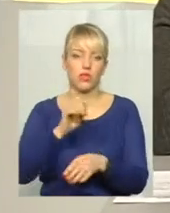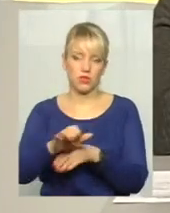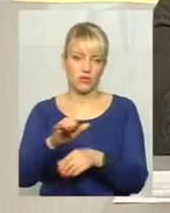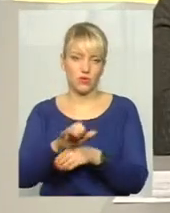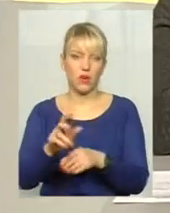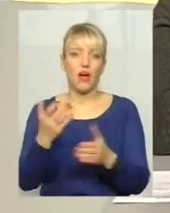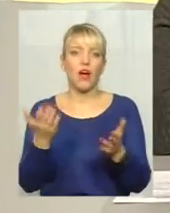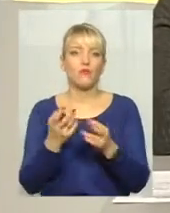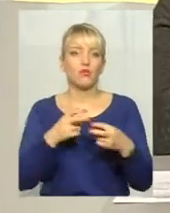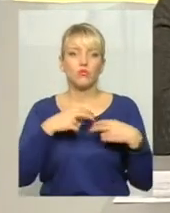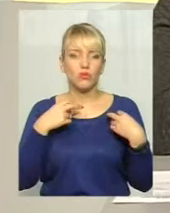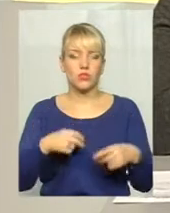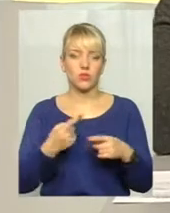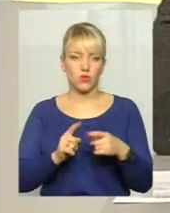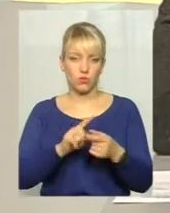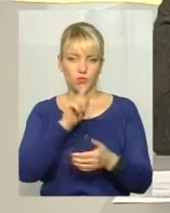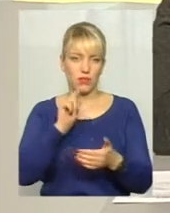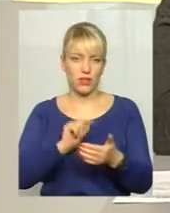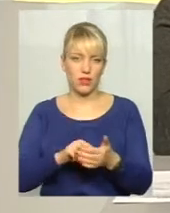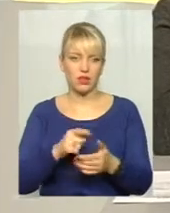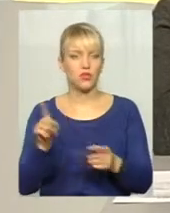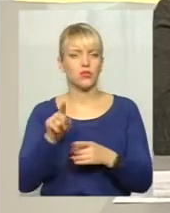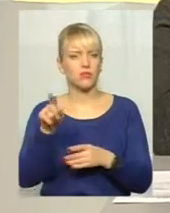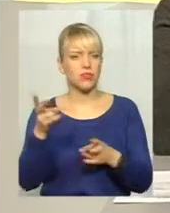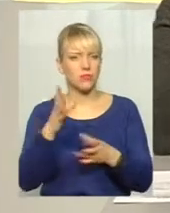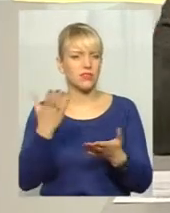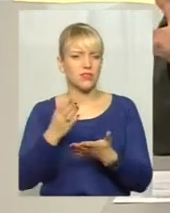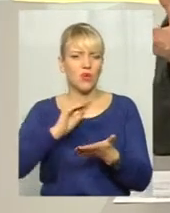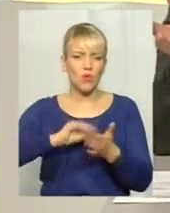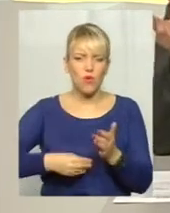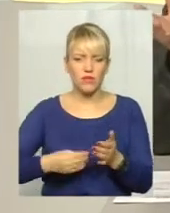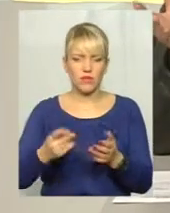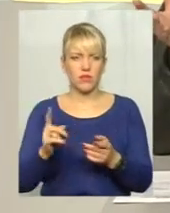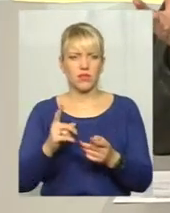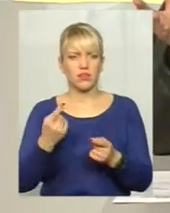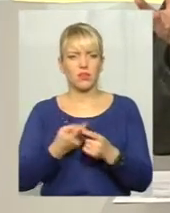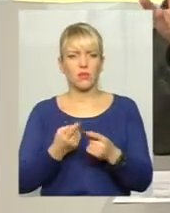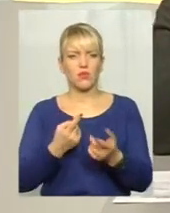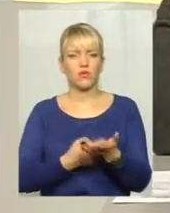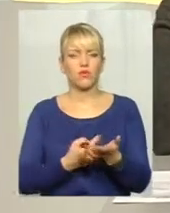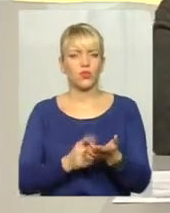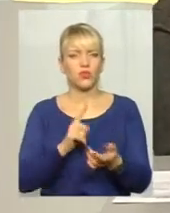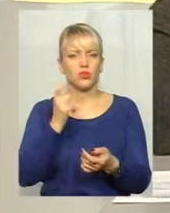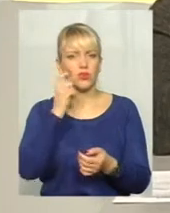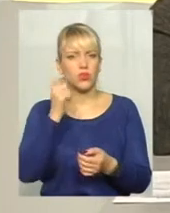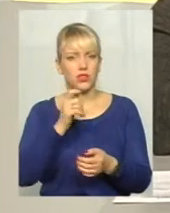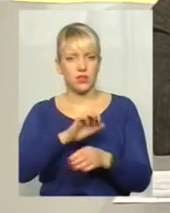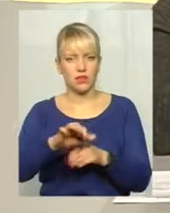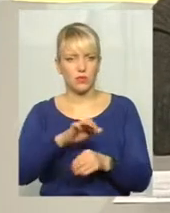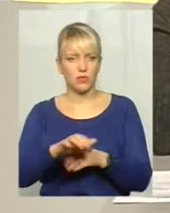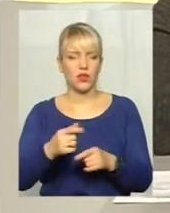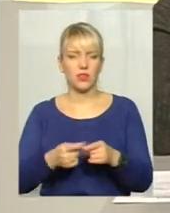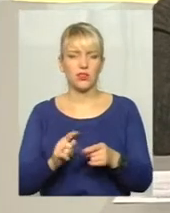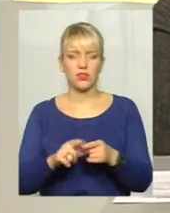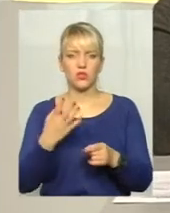цьому питанні? Я знаю, що там якісь довідки треба, так, подавати, доводити, що ти український виробник. І чи не закладена всіх